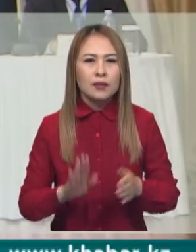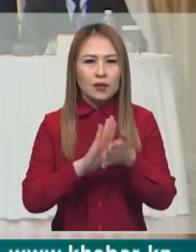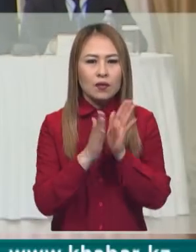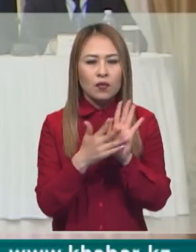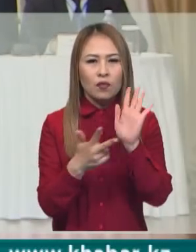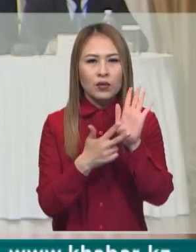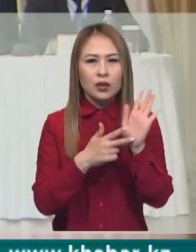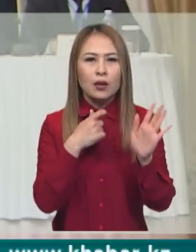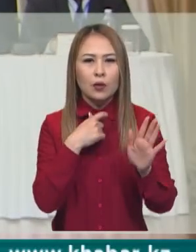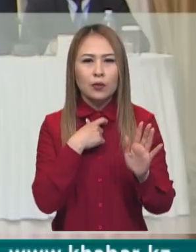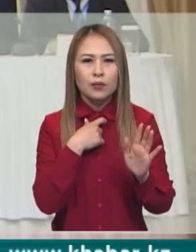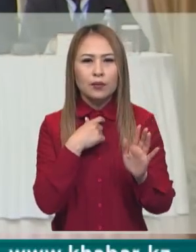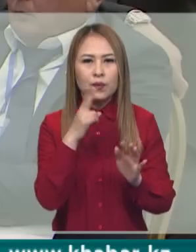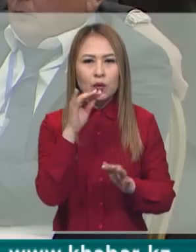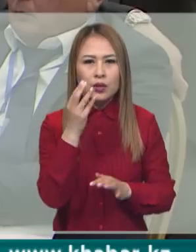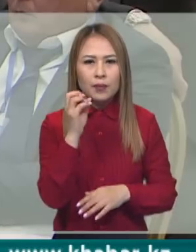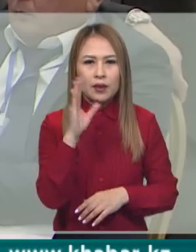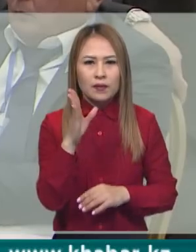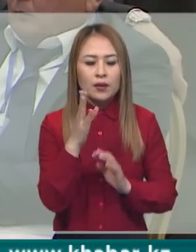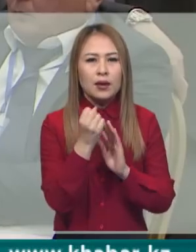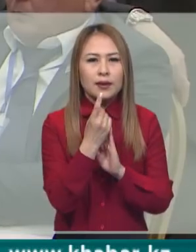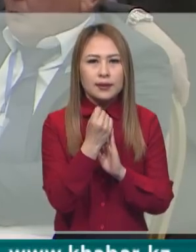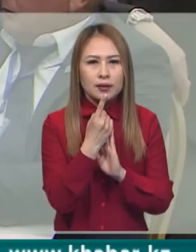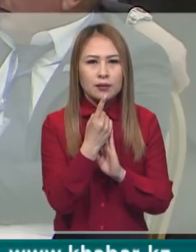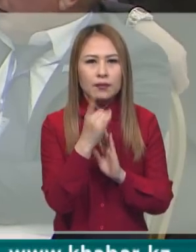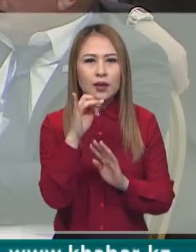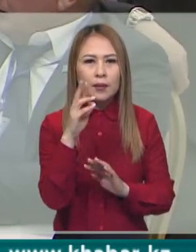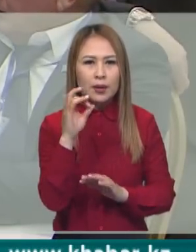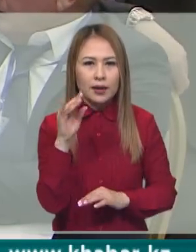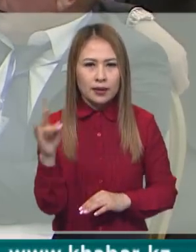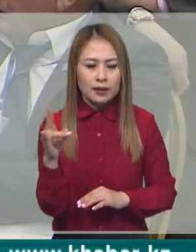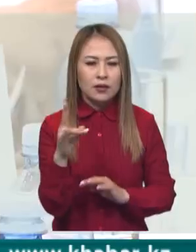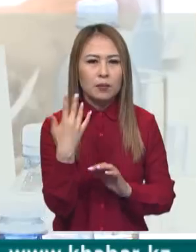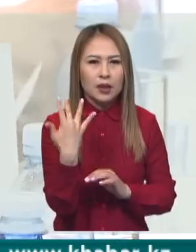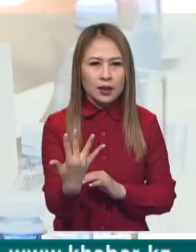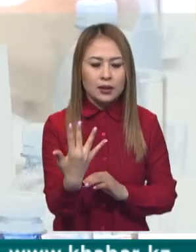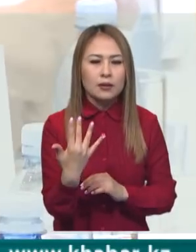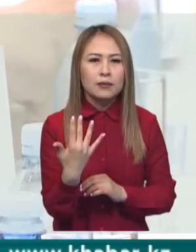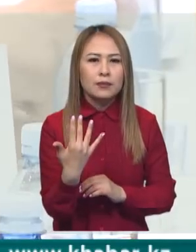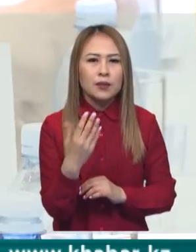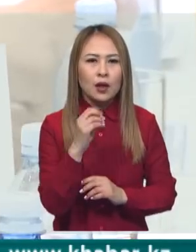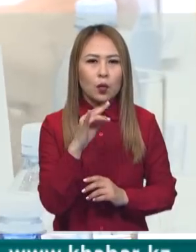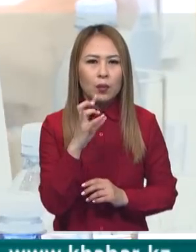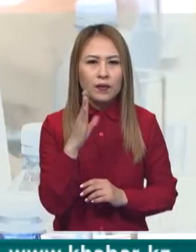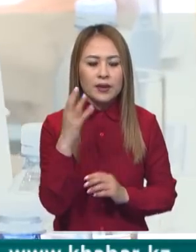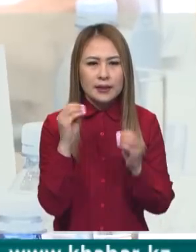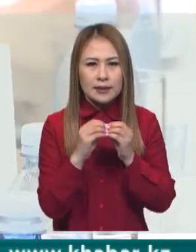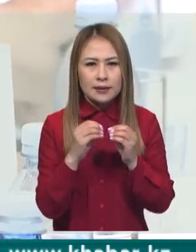дауыс, Қошмамбетов 11, Рахымбердин 5, Ерубаев